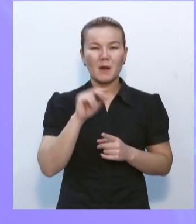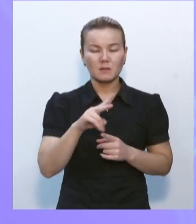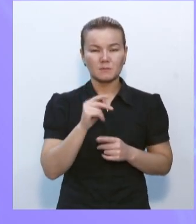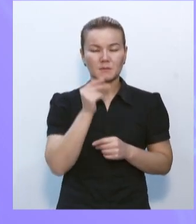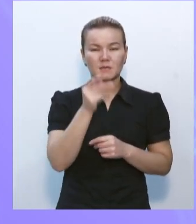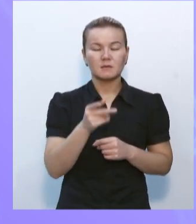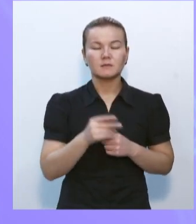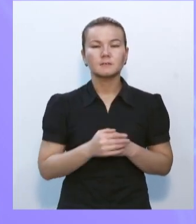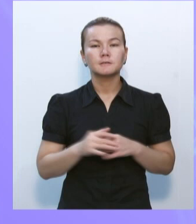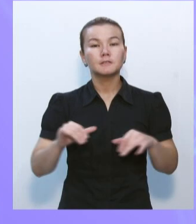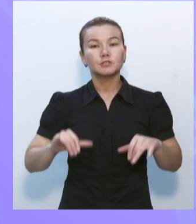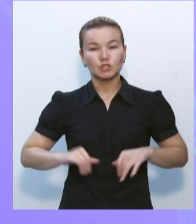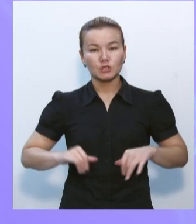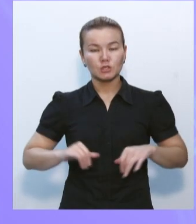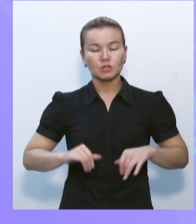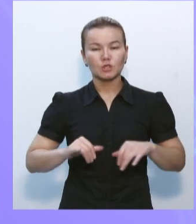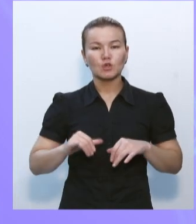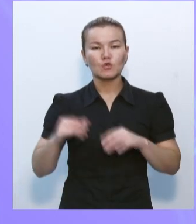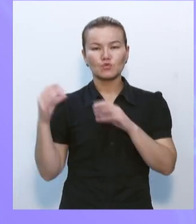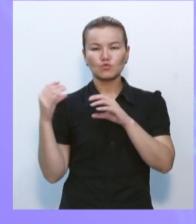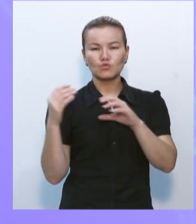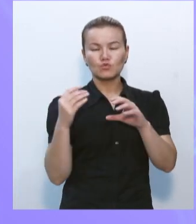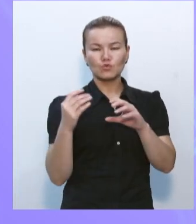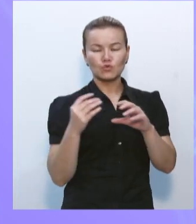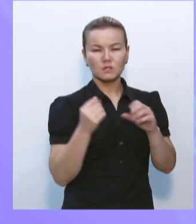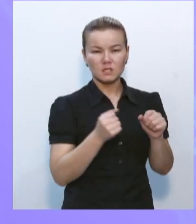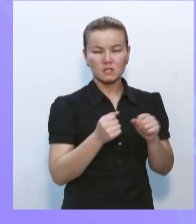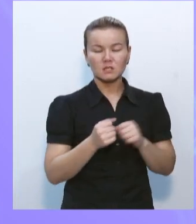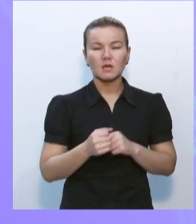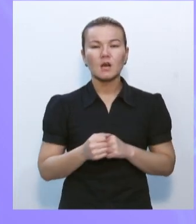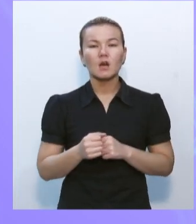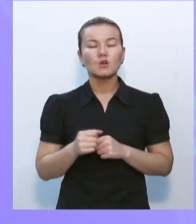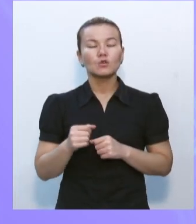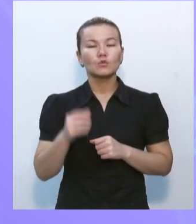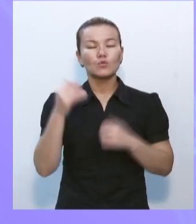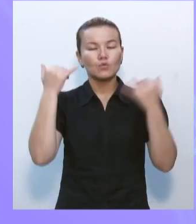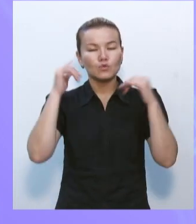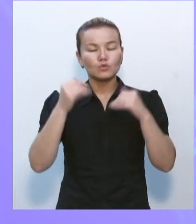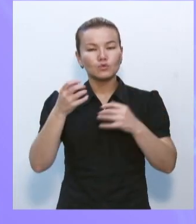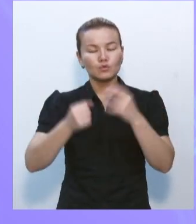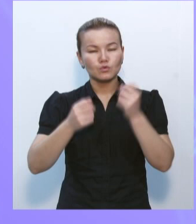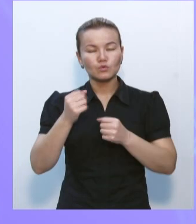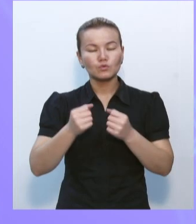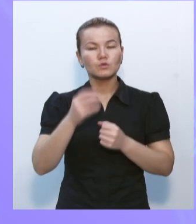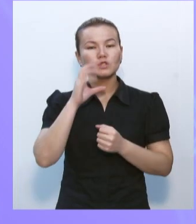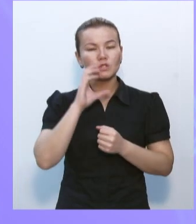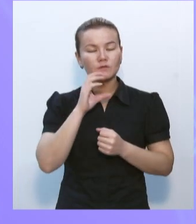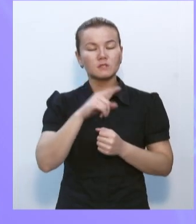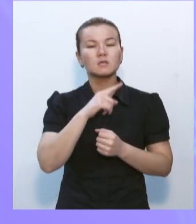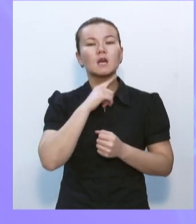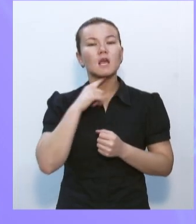Жылкы жүк ташыйт. Уйдун сүтүн ичебиз жана этин